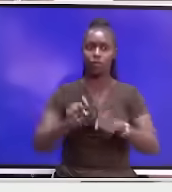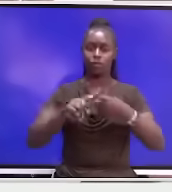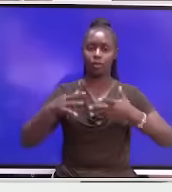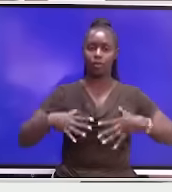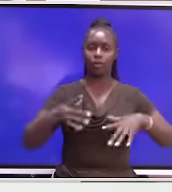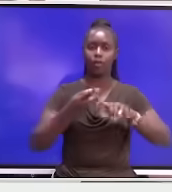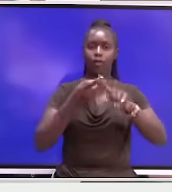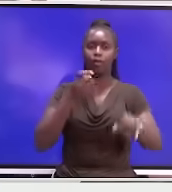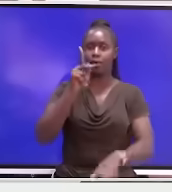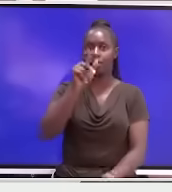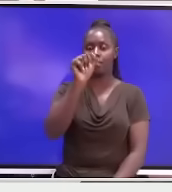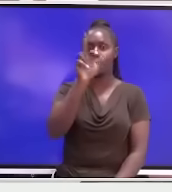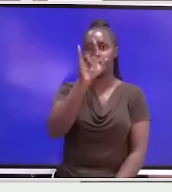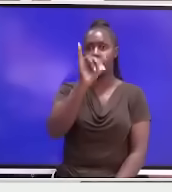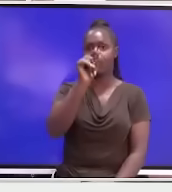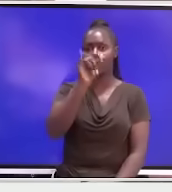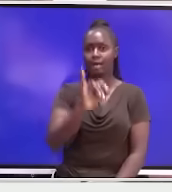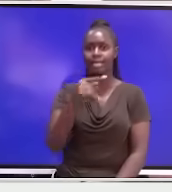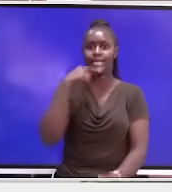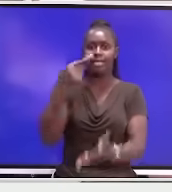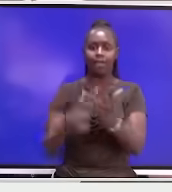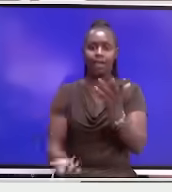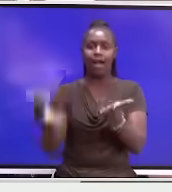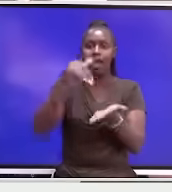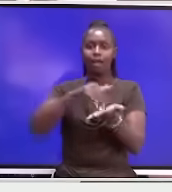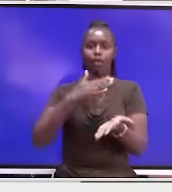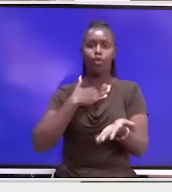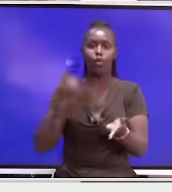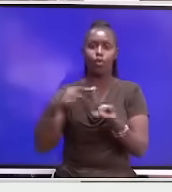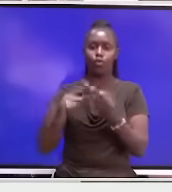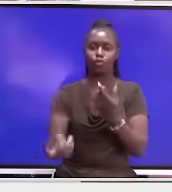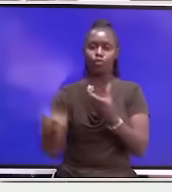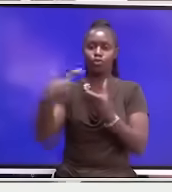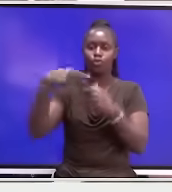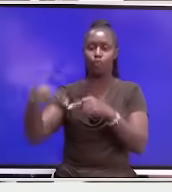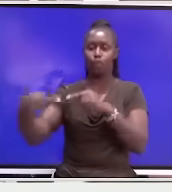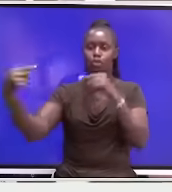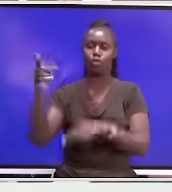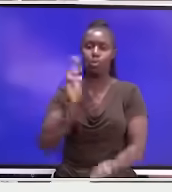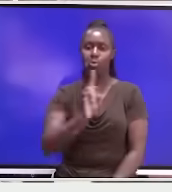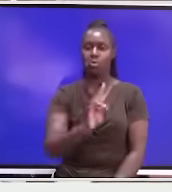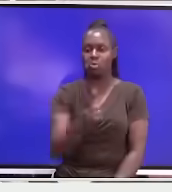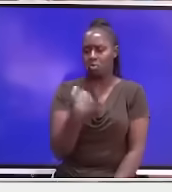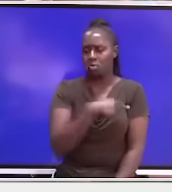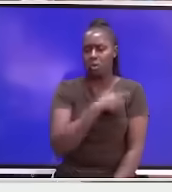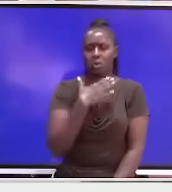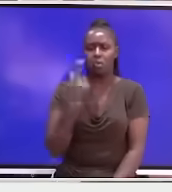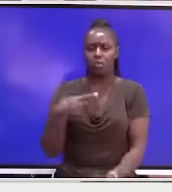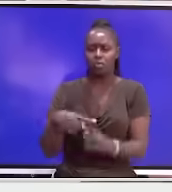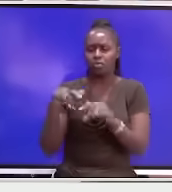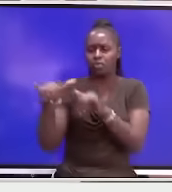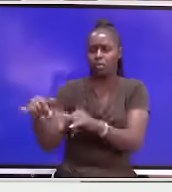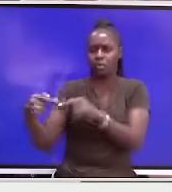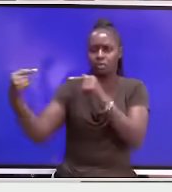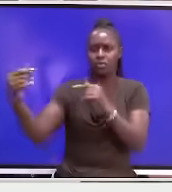Kariti wamesema hao hawataki kamwe kuwa upande wa opposition. Sisi hatutaki kukua upande wa opposition.